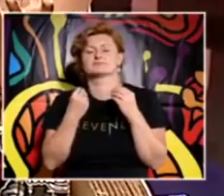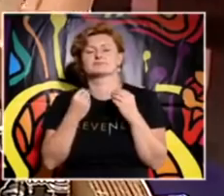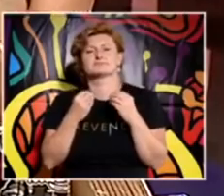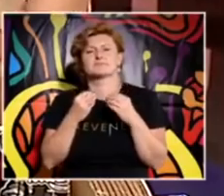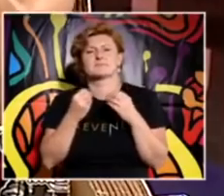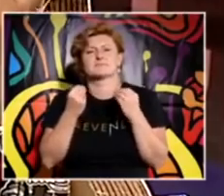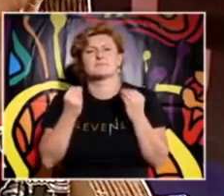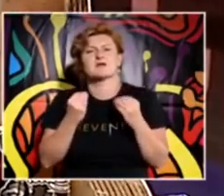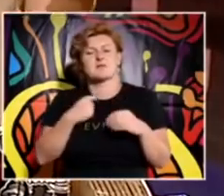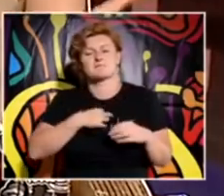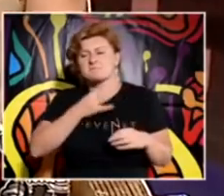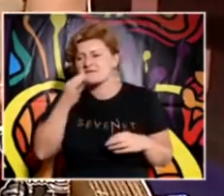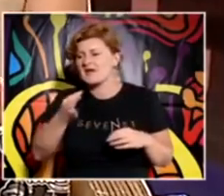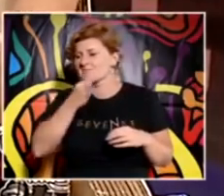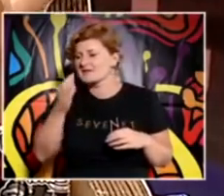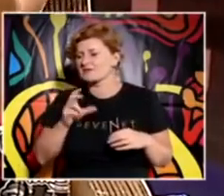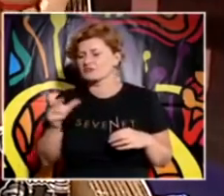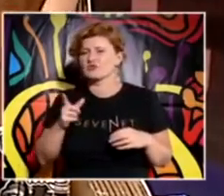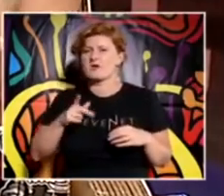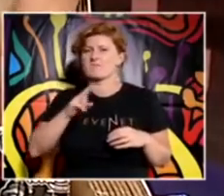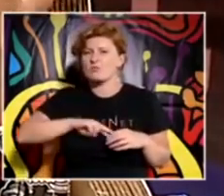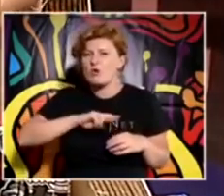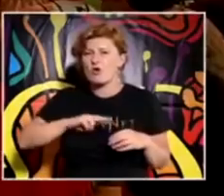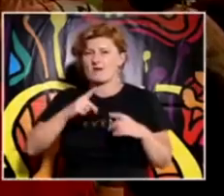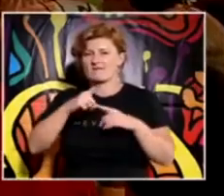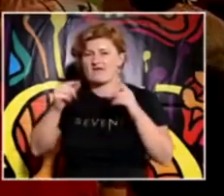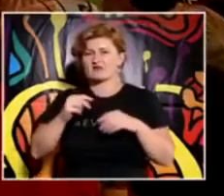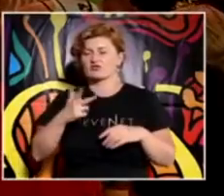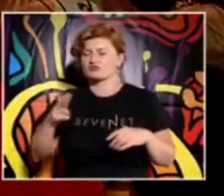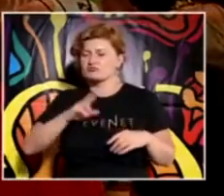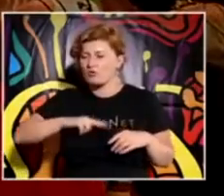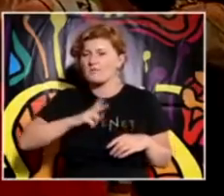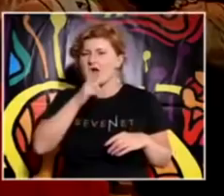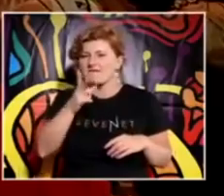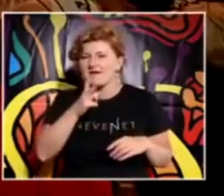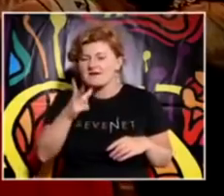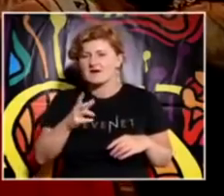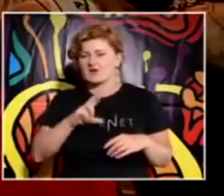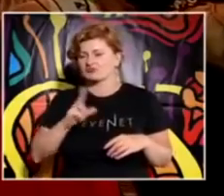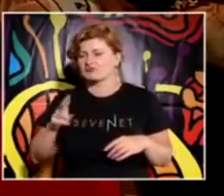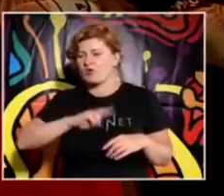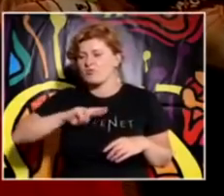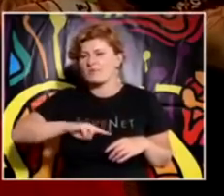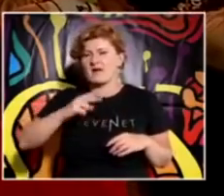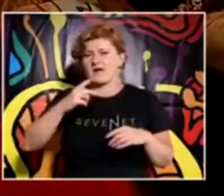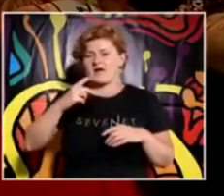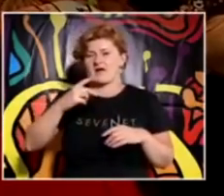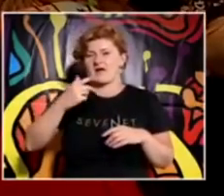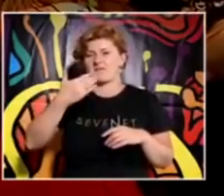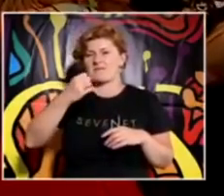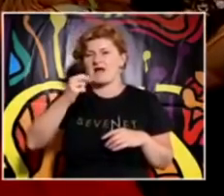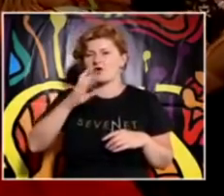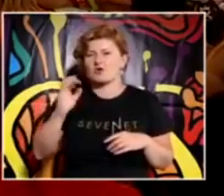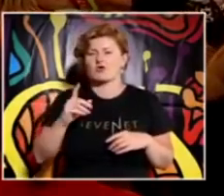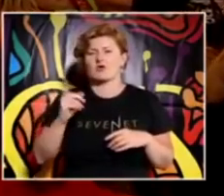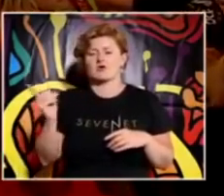te gwiazdy, jak nam się podoba Maroko, jak nam się podoba Afryka, pokazując tylko gwiazdy. I zaczęły się też opowieści. Opowiadali o